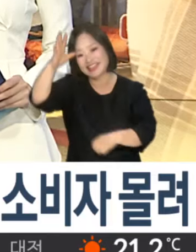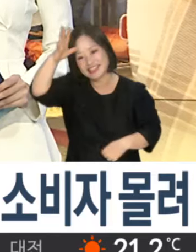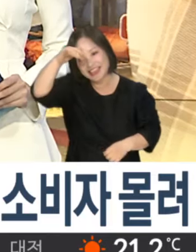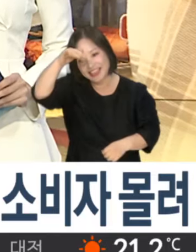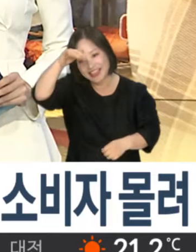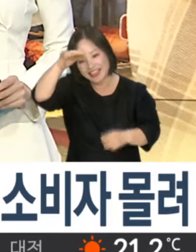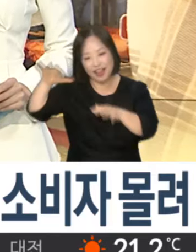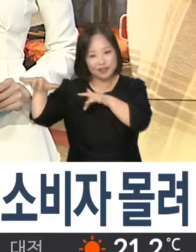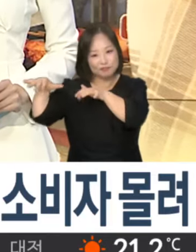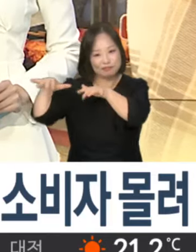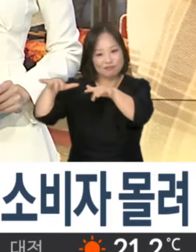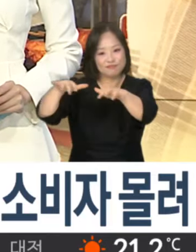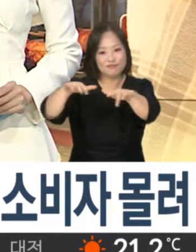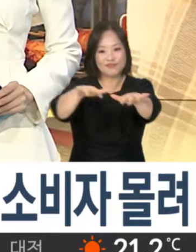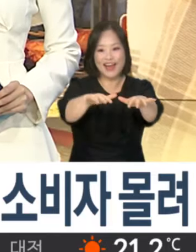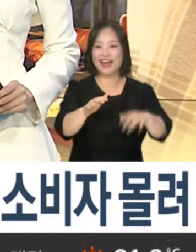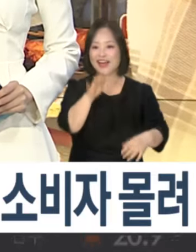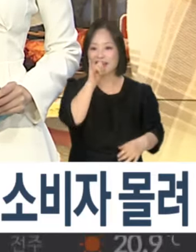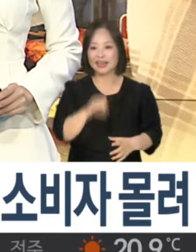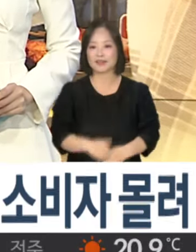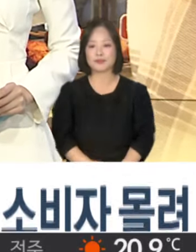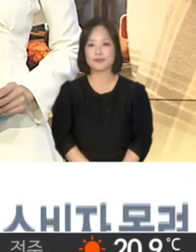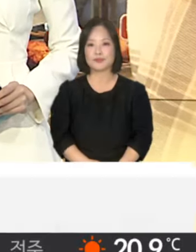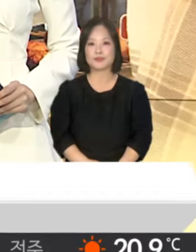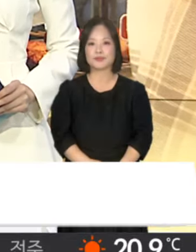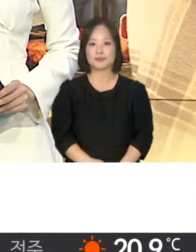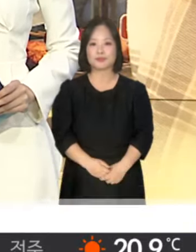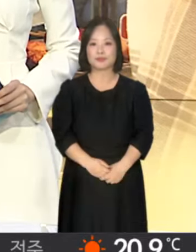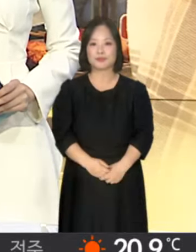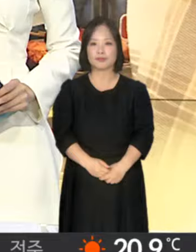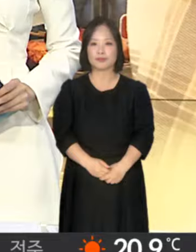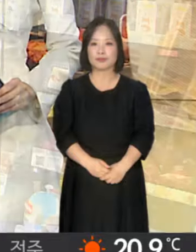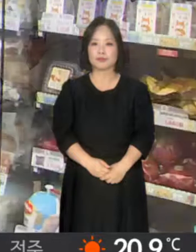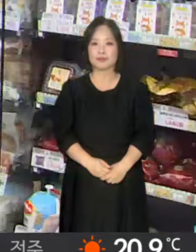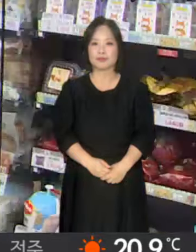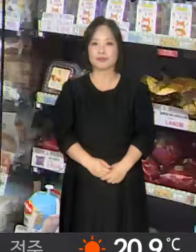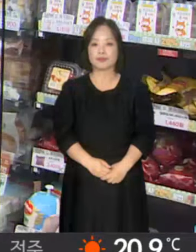소비자 수요가 몰리고 있습니다. 한지희 기자가 취재했습니다.